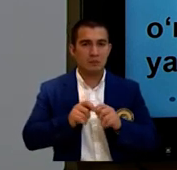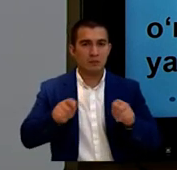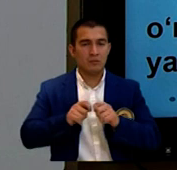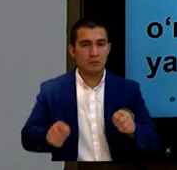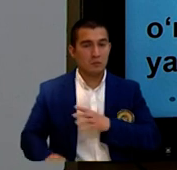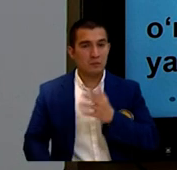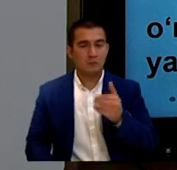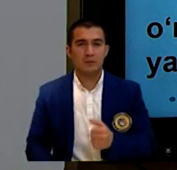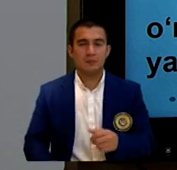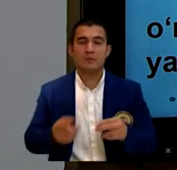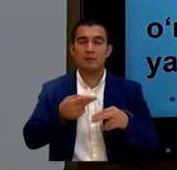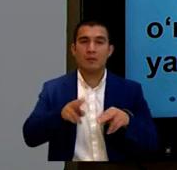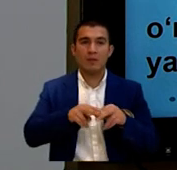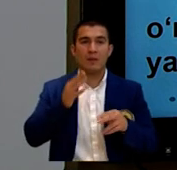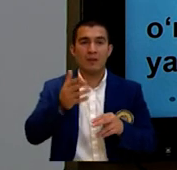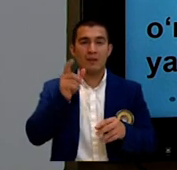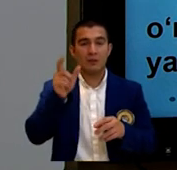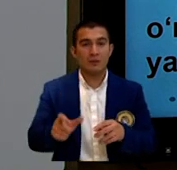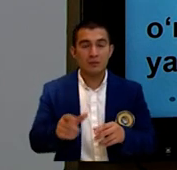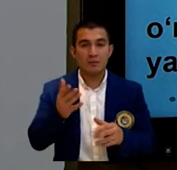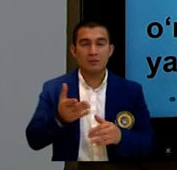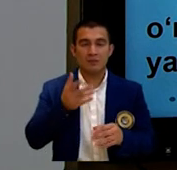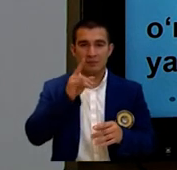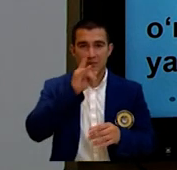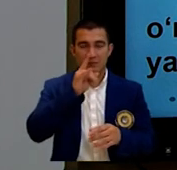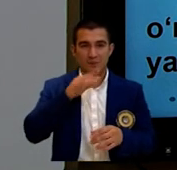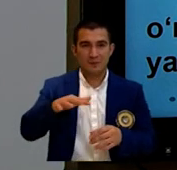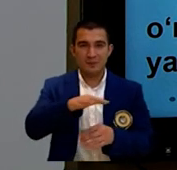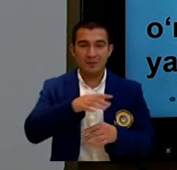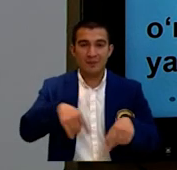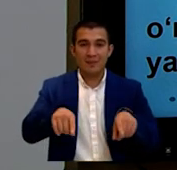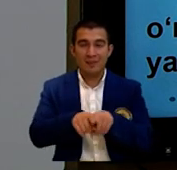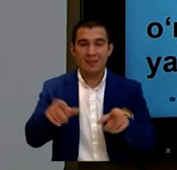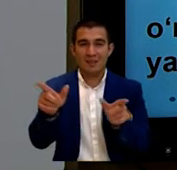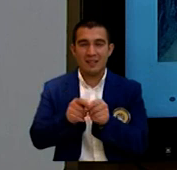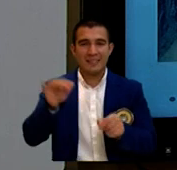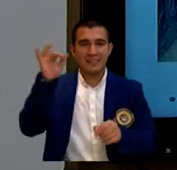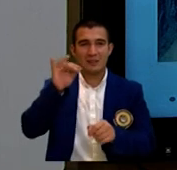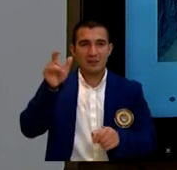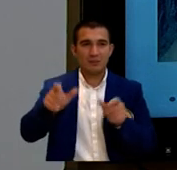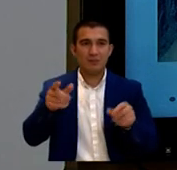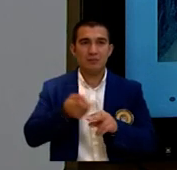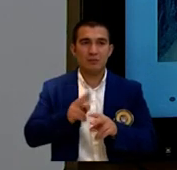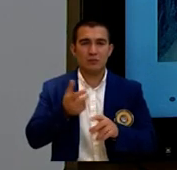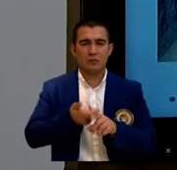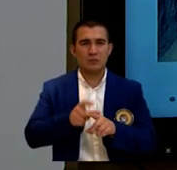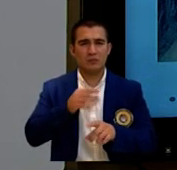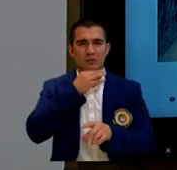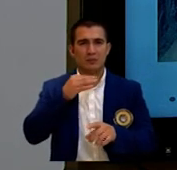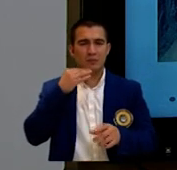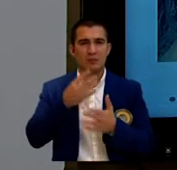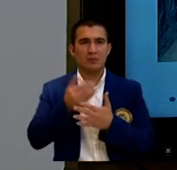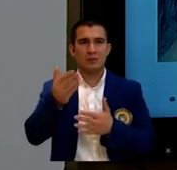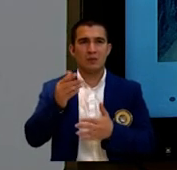Vyatkin Samarqandda shu yerlik tarixchilar bilan Uzoq yillar davomida